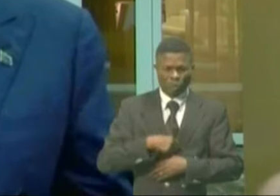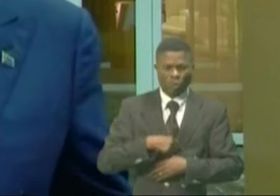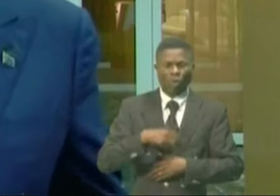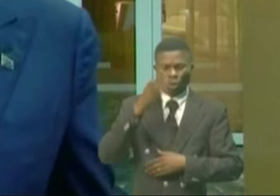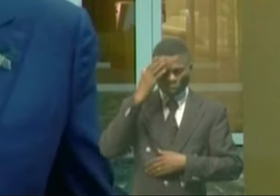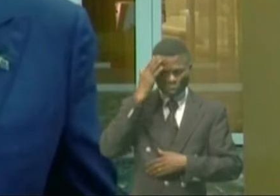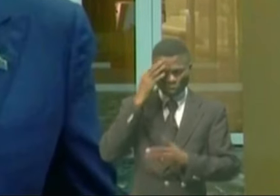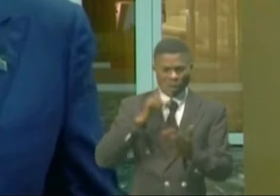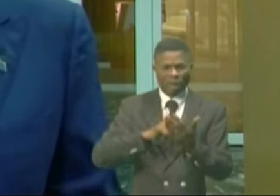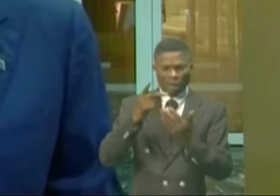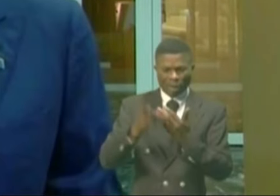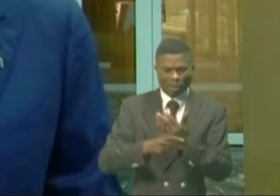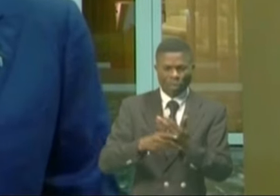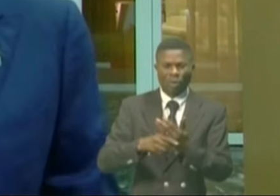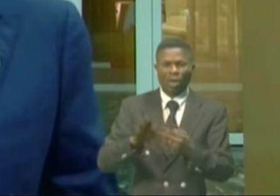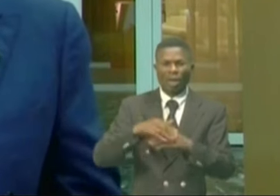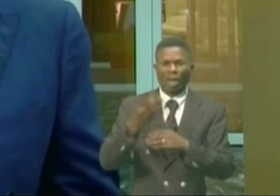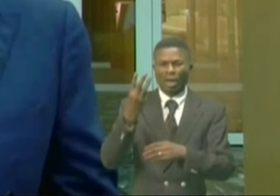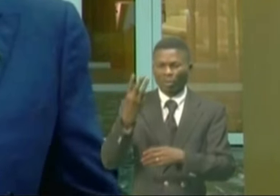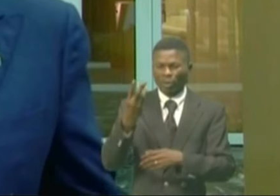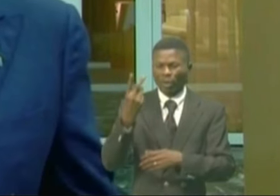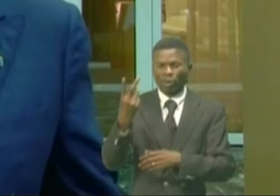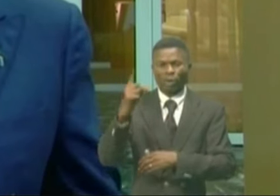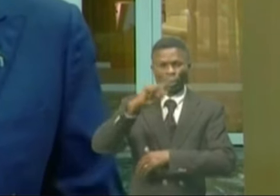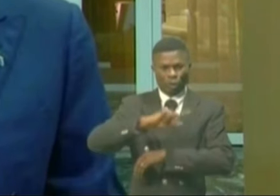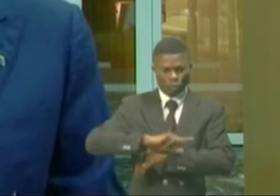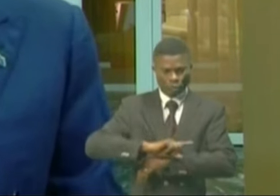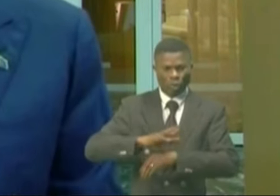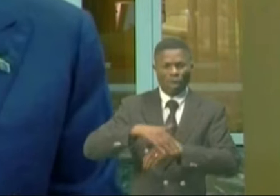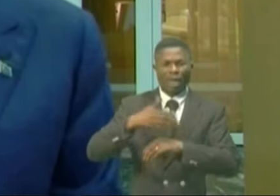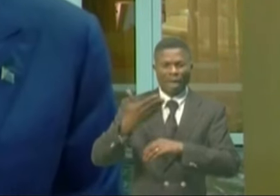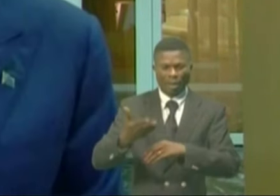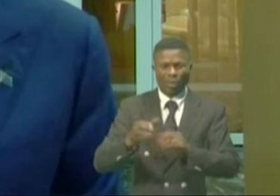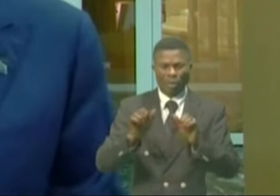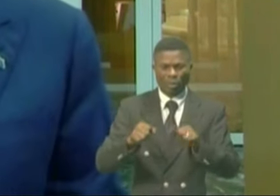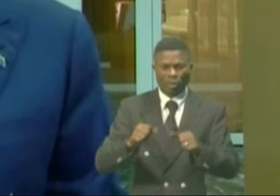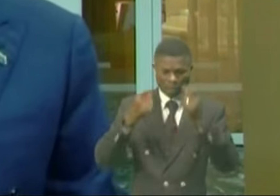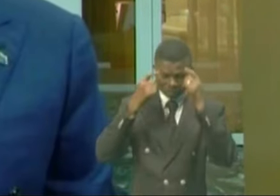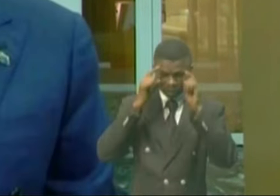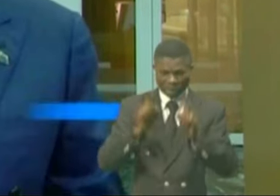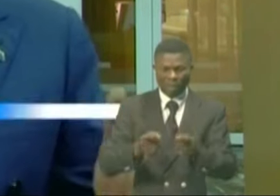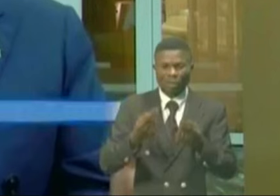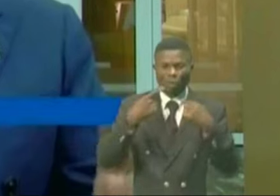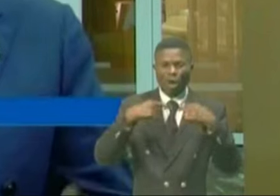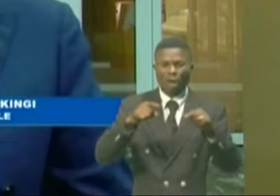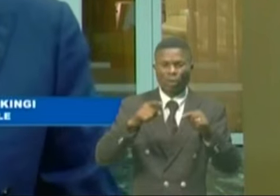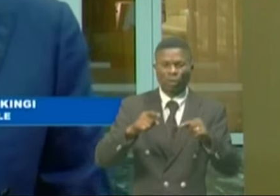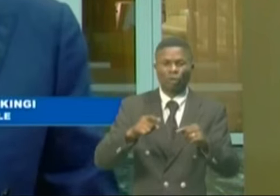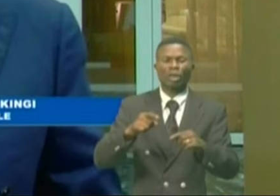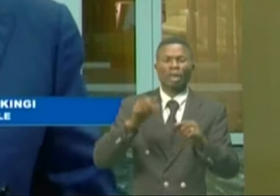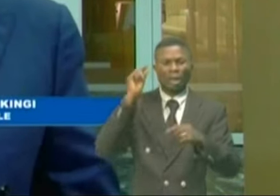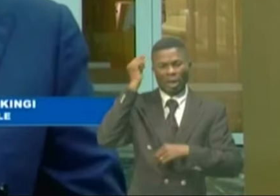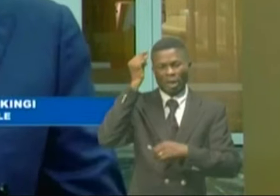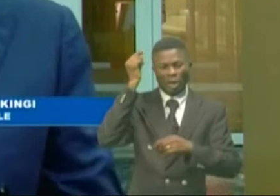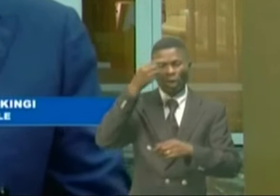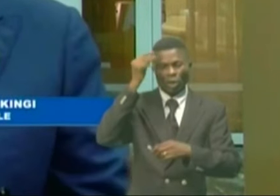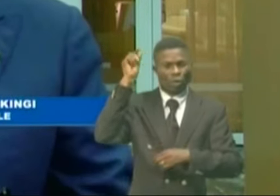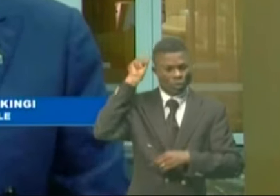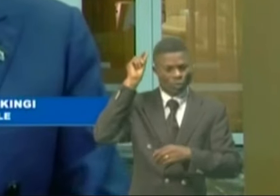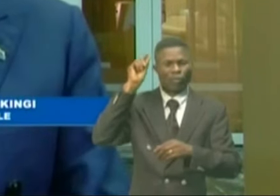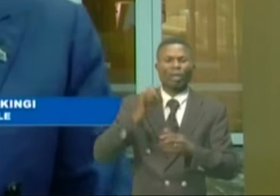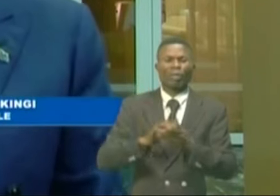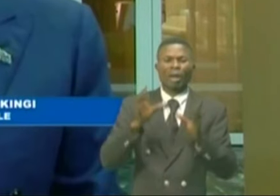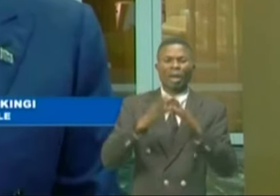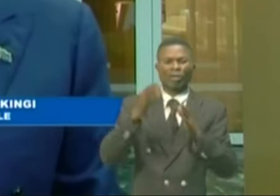imprégner pendant 48 heures. Donc je ne sais pas faire autrement, donc Madame la Première ministre, qui nous suit à ce moment, si elle